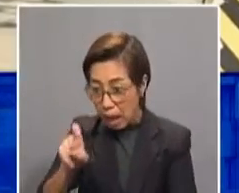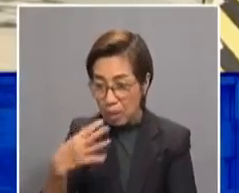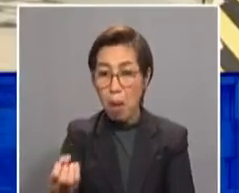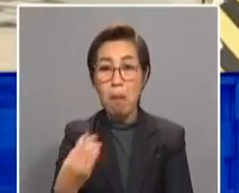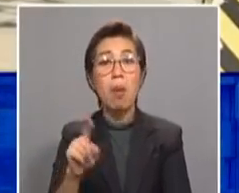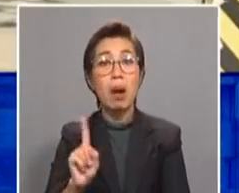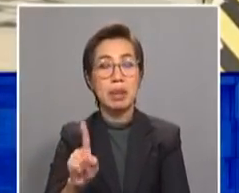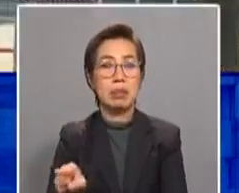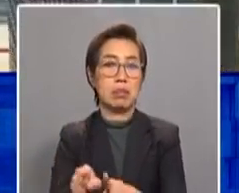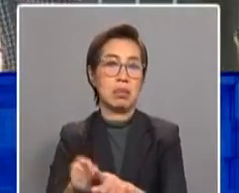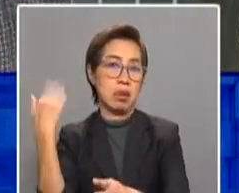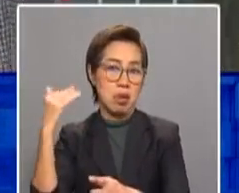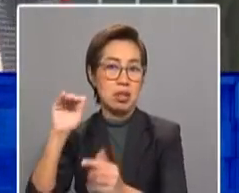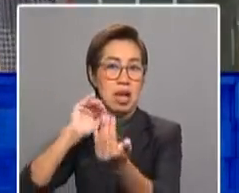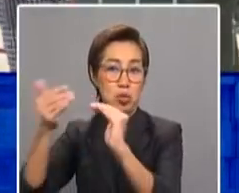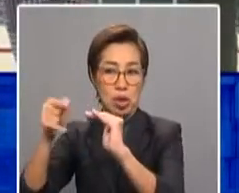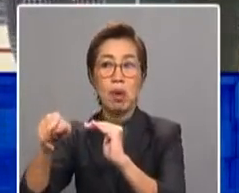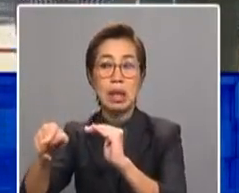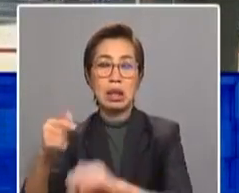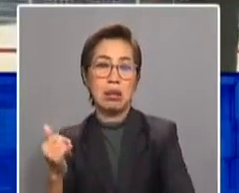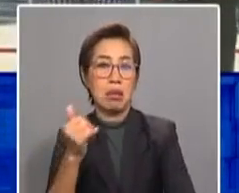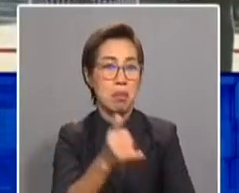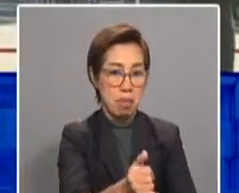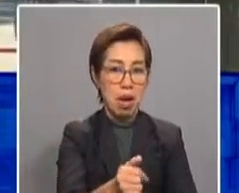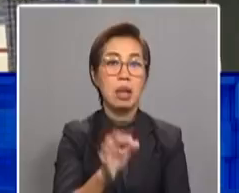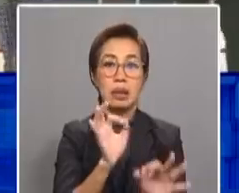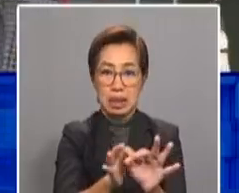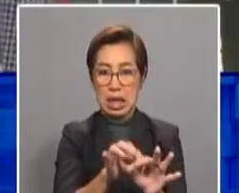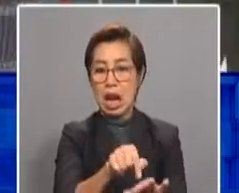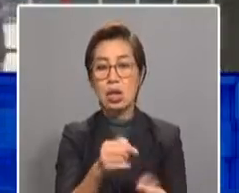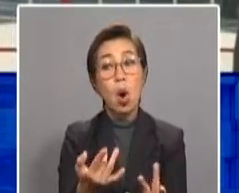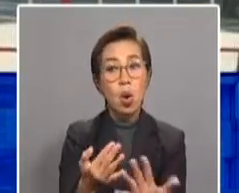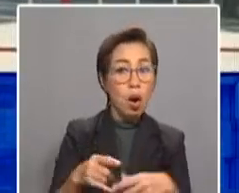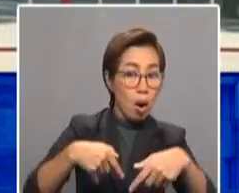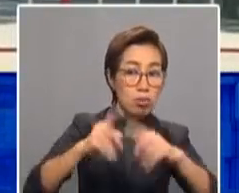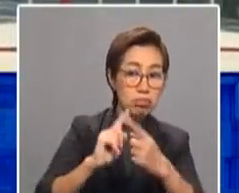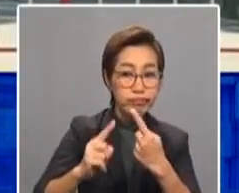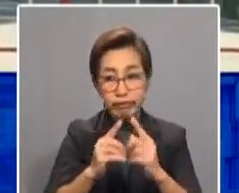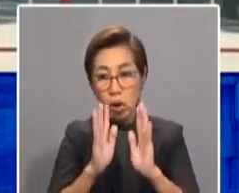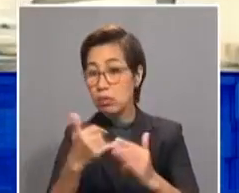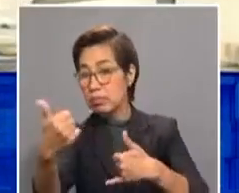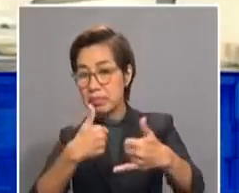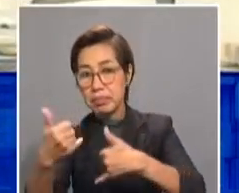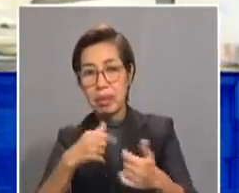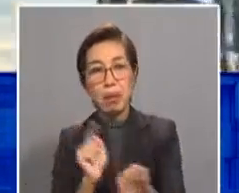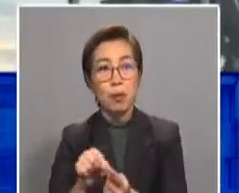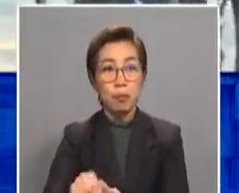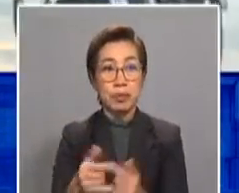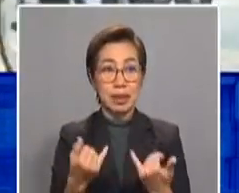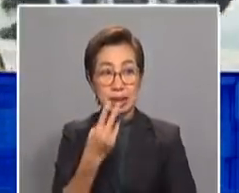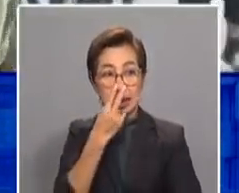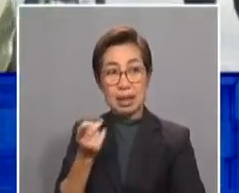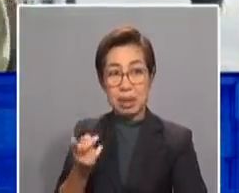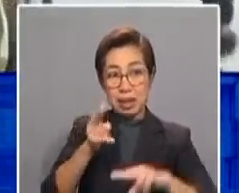างมาจากอนุสาวรีย์ประชาธิปไตยเพื่อมารอสมทบกับคนอื่นๆที่นี่นะคะและที่เห็นอยู่ในขณะ